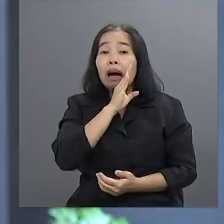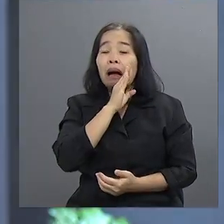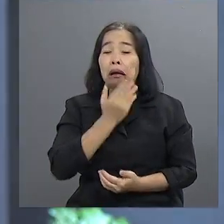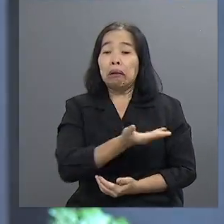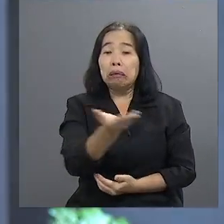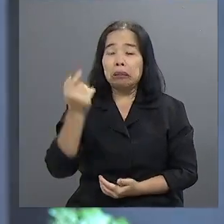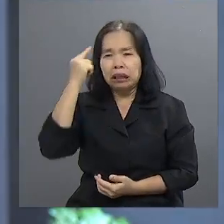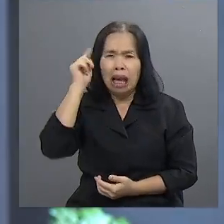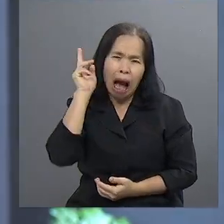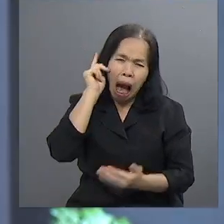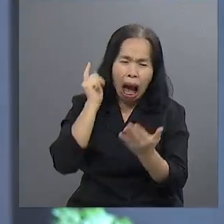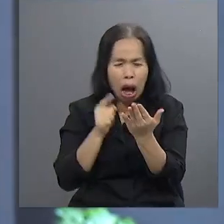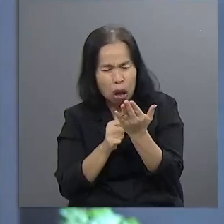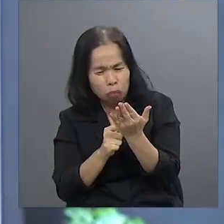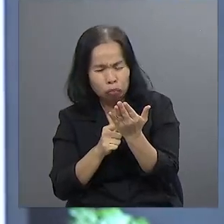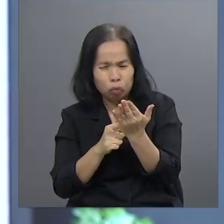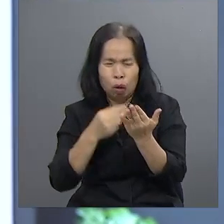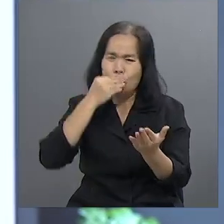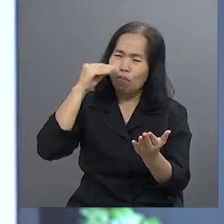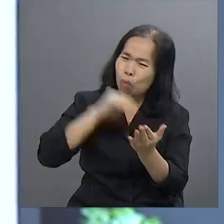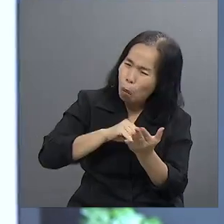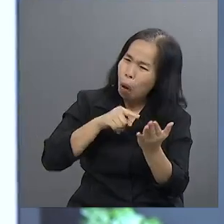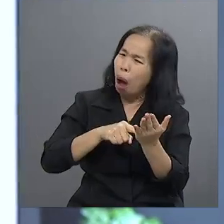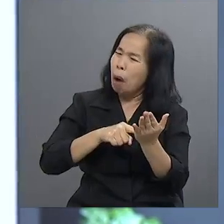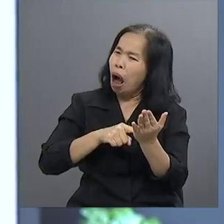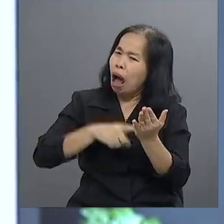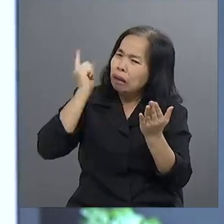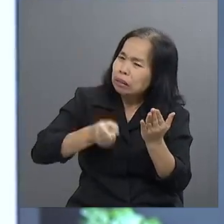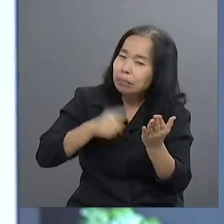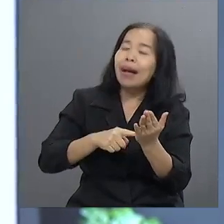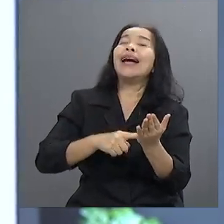หรือมั่วนะครับลองส่งมาให้ทางวันใหม่วาไรตี้นั้นเช็คอีกทอด